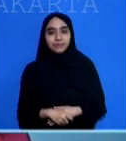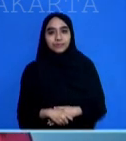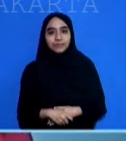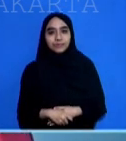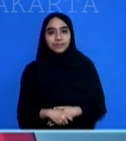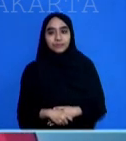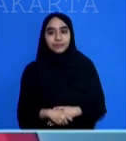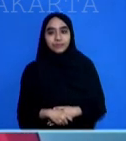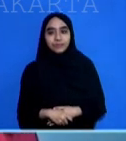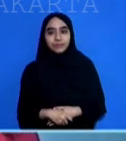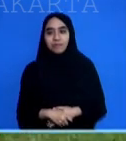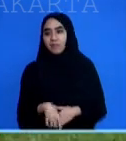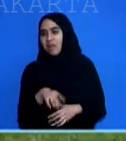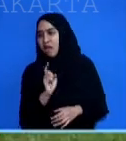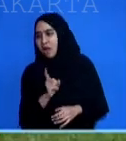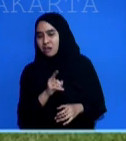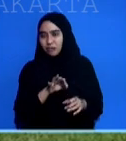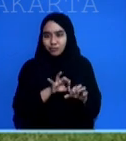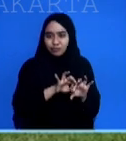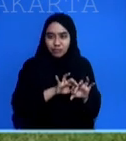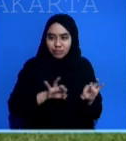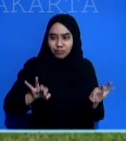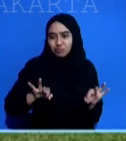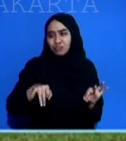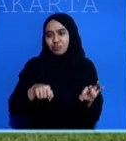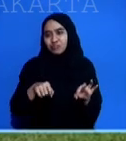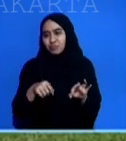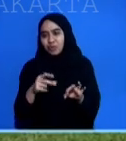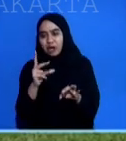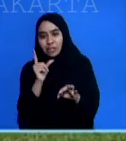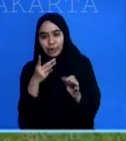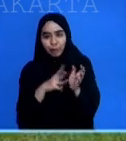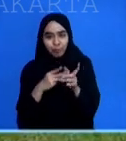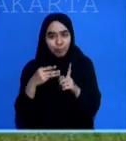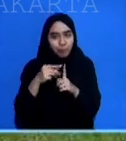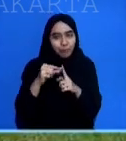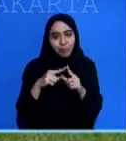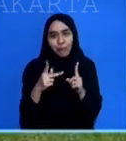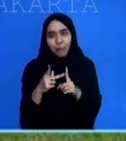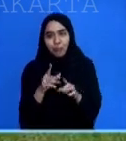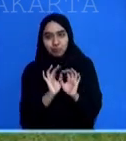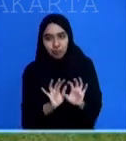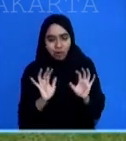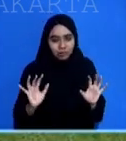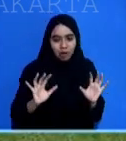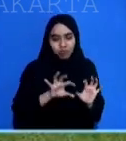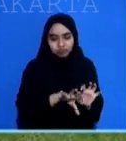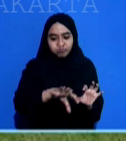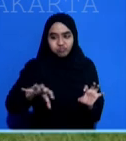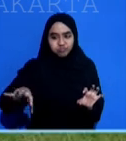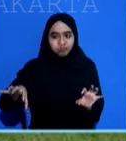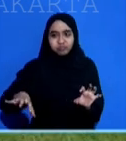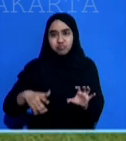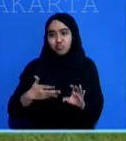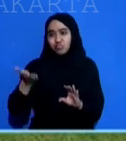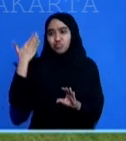Kalau kayu manis sama cengkeh. Imogiri pas COVID itu kita setor bahan-bahan ke